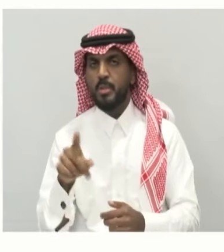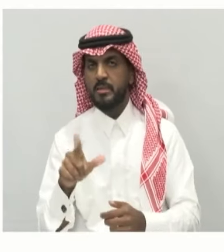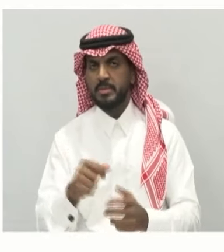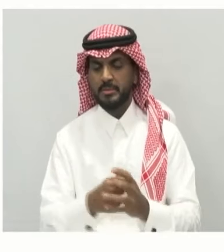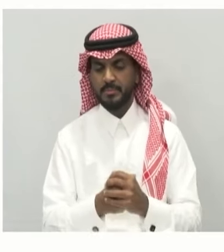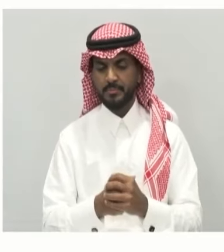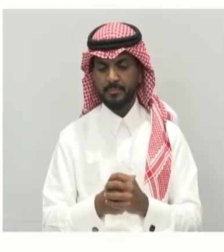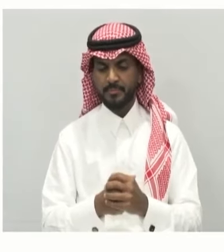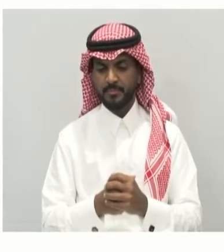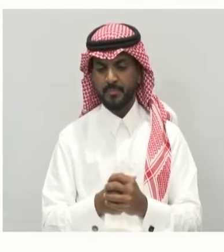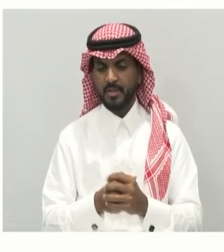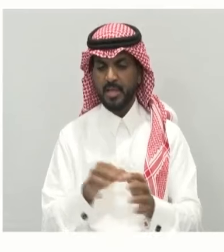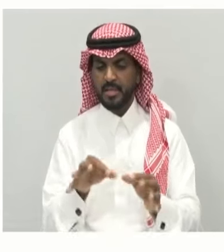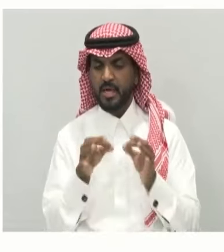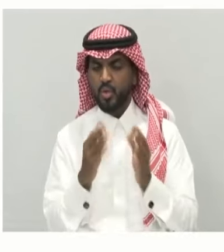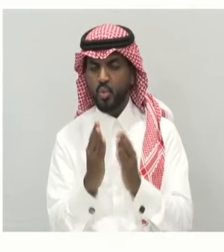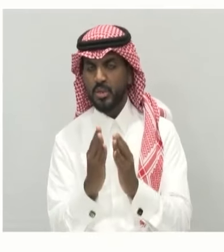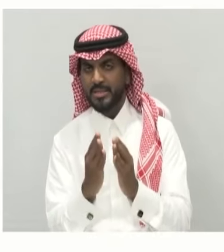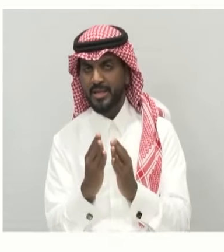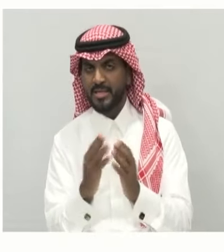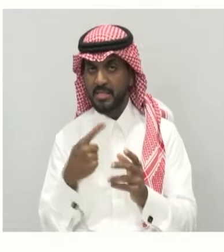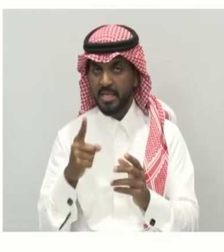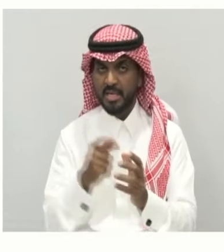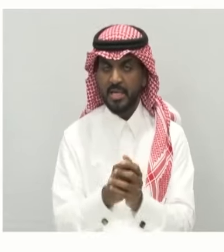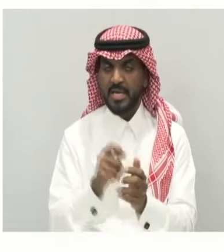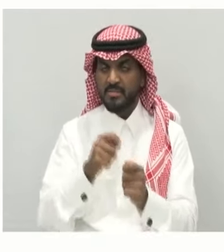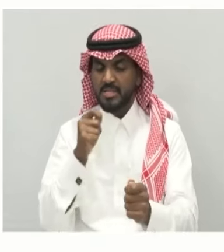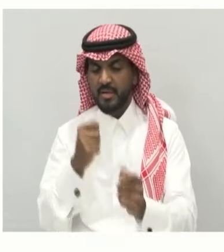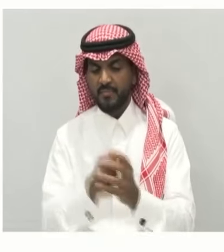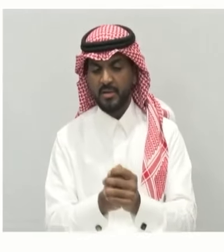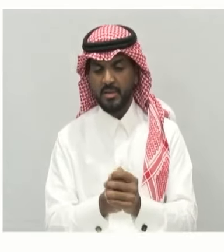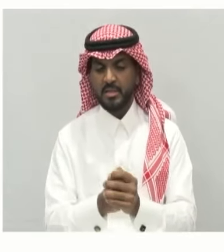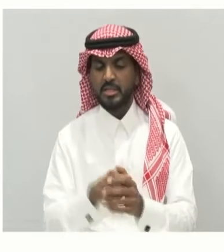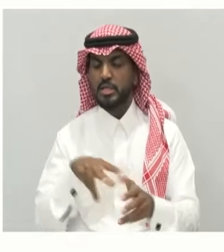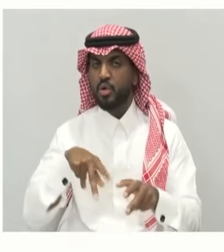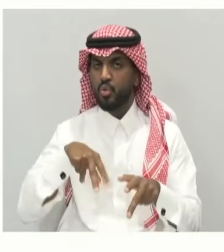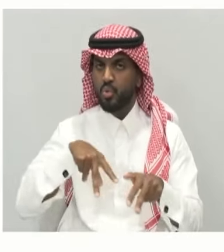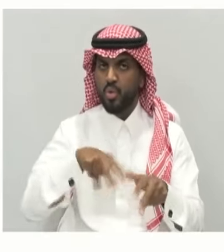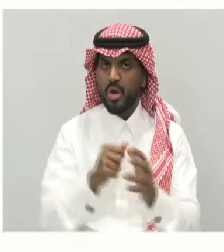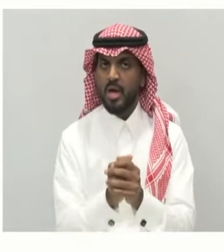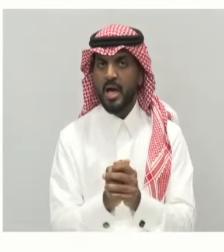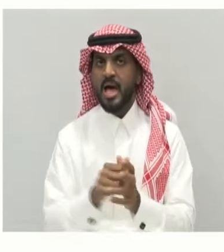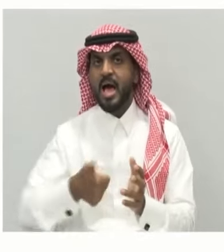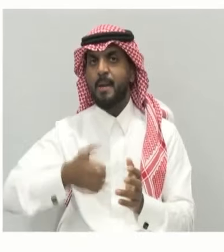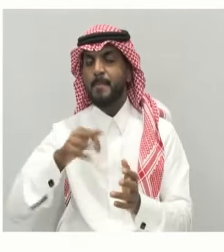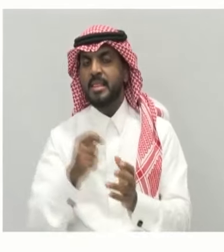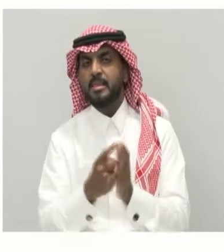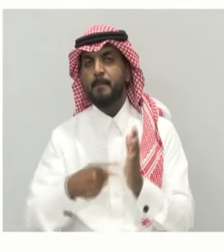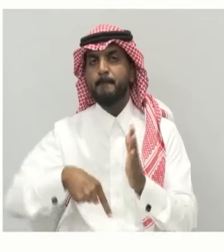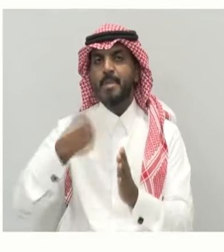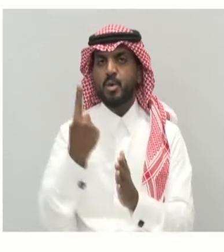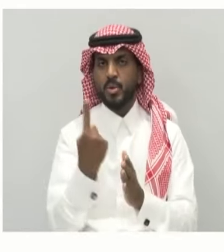نقرا اختار الوحده الانسب لقياس المسافه التي يركض احمد المره الواحده بارك الله